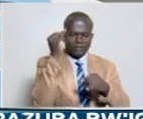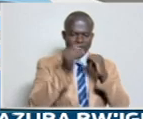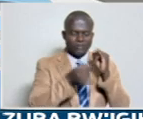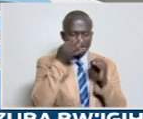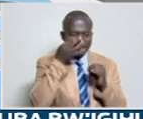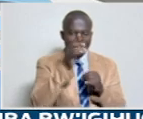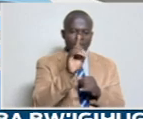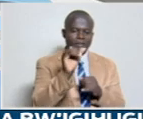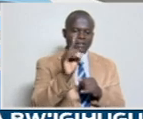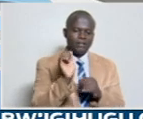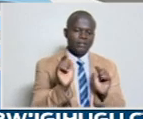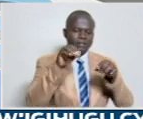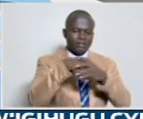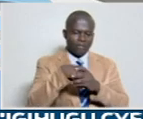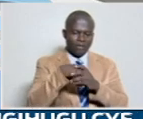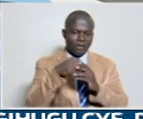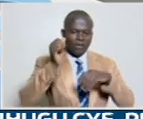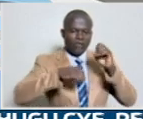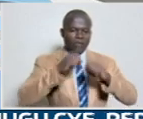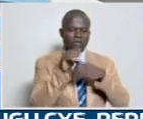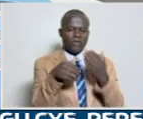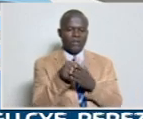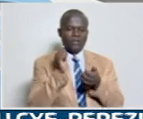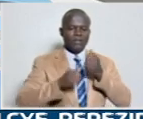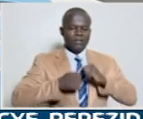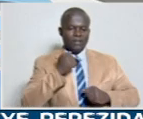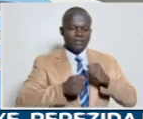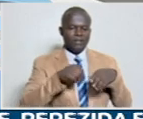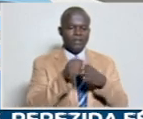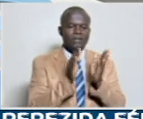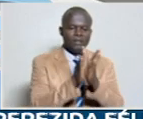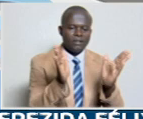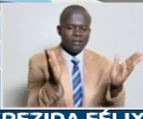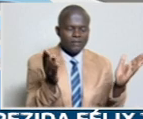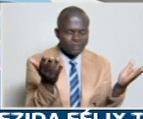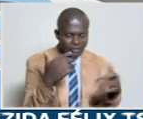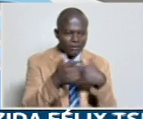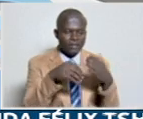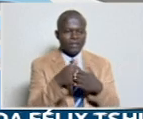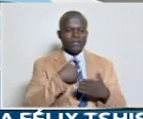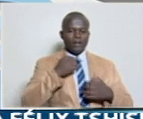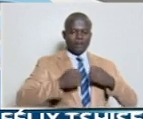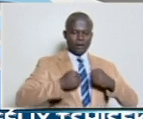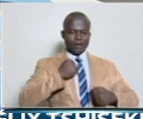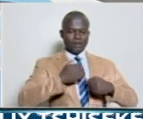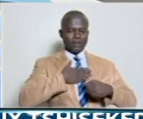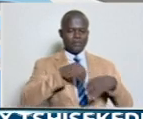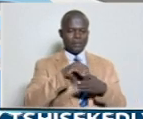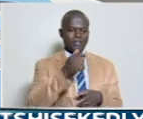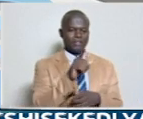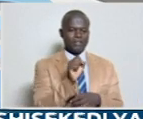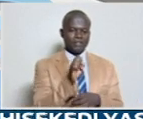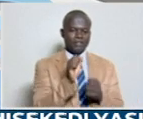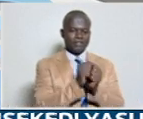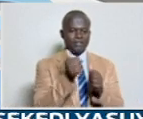k'amatsiko, Didier Drogba yaba yitabiriye iryo uko kwiruka iyo siporo rusange, aracyafite cya gihake tumuzeho muri Chelsea n'izindi kipe